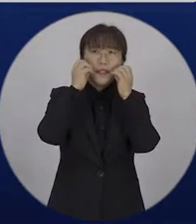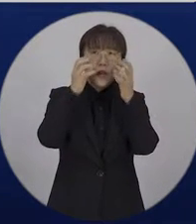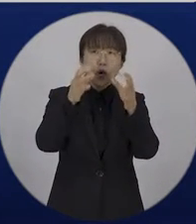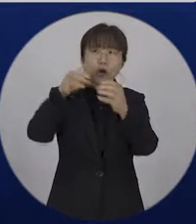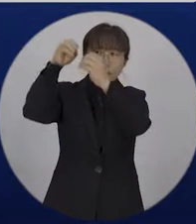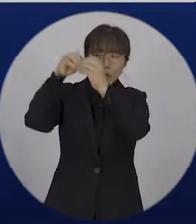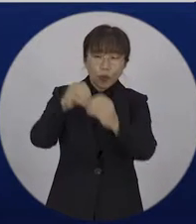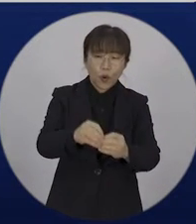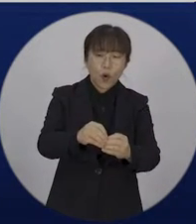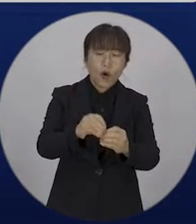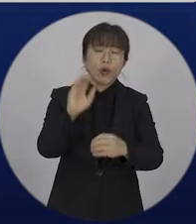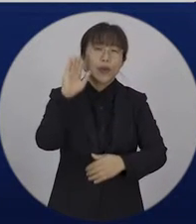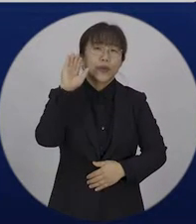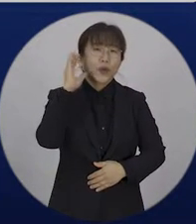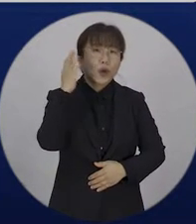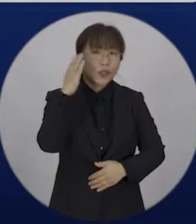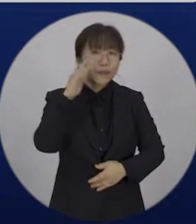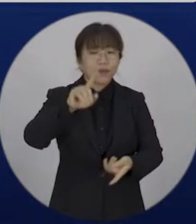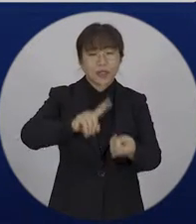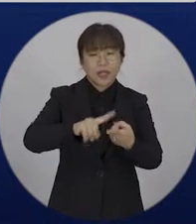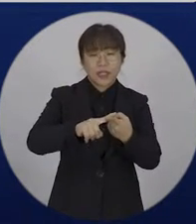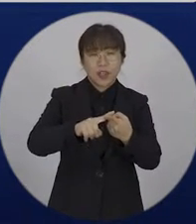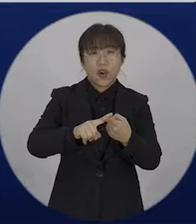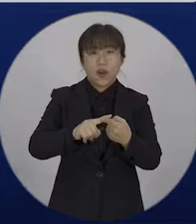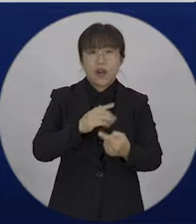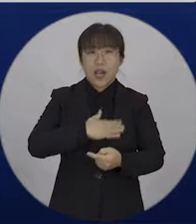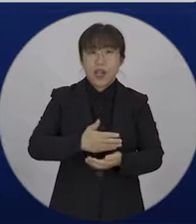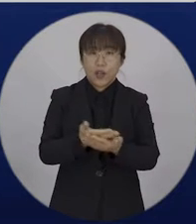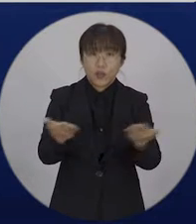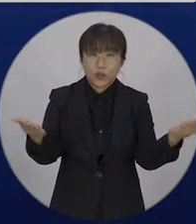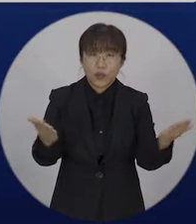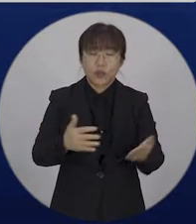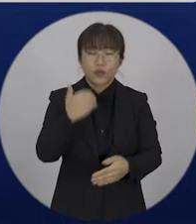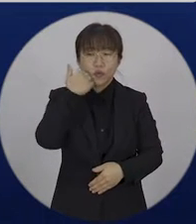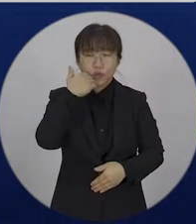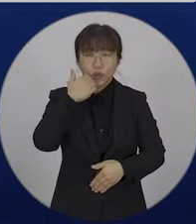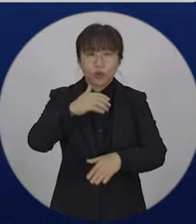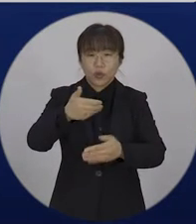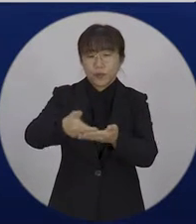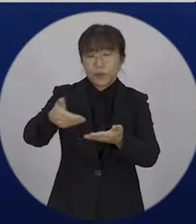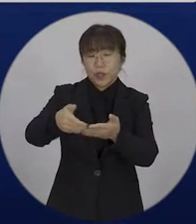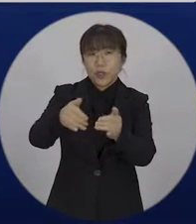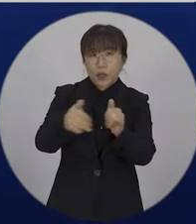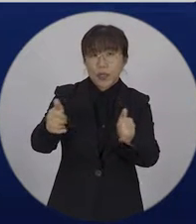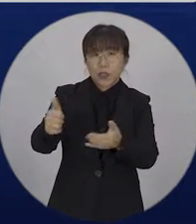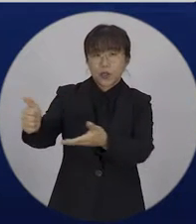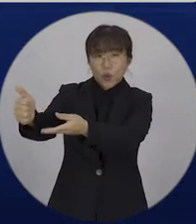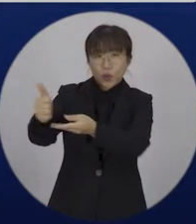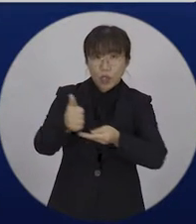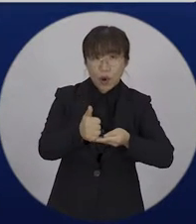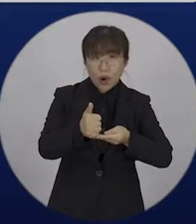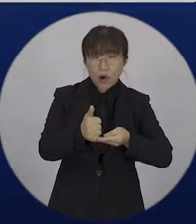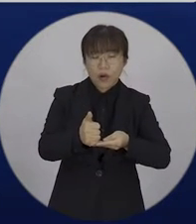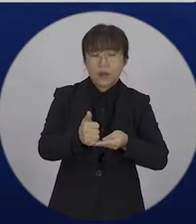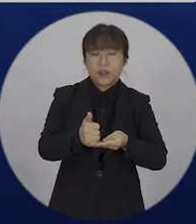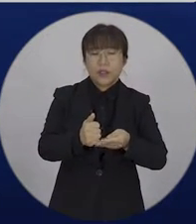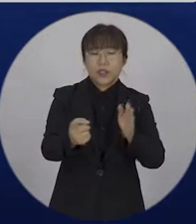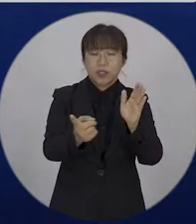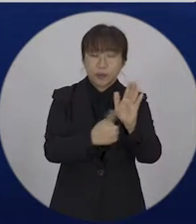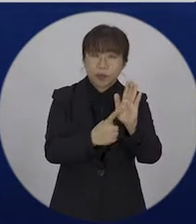전통과 현대를 아우를 수 있는 겸 제 맥 초청 기획전을 지속적으로 개최해 왔는데요